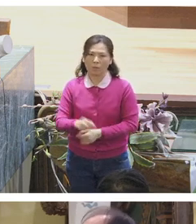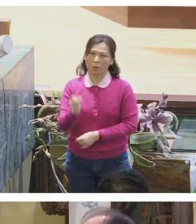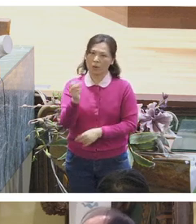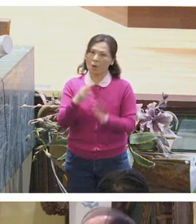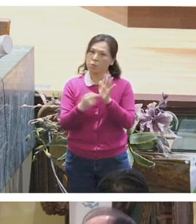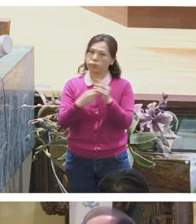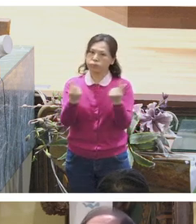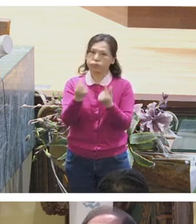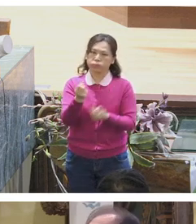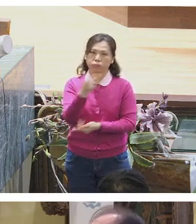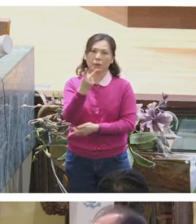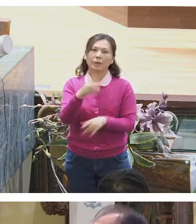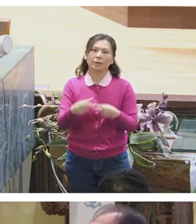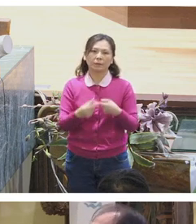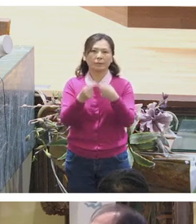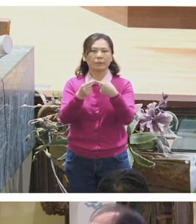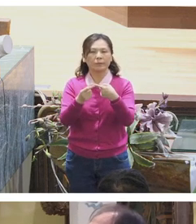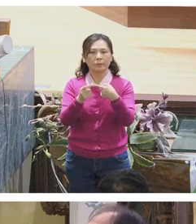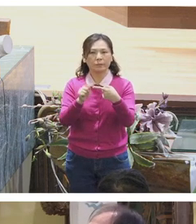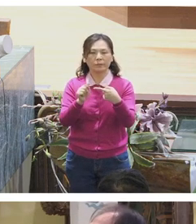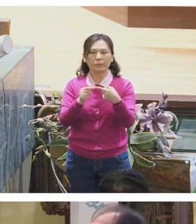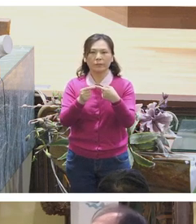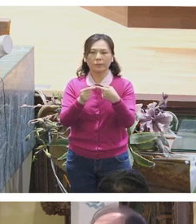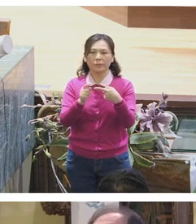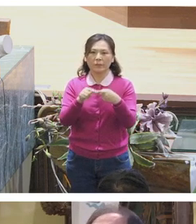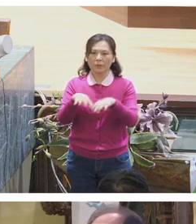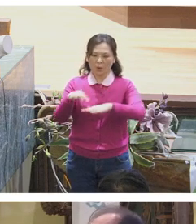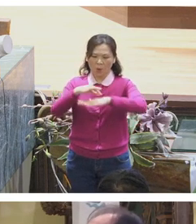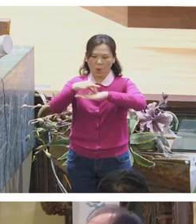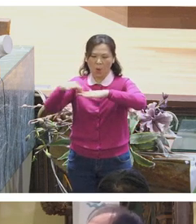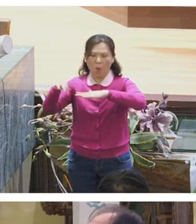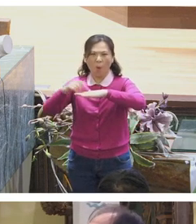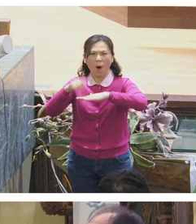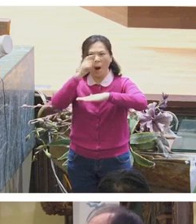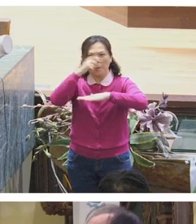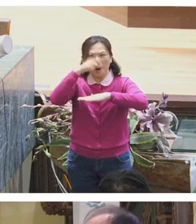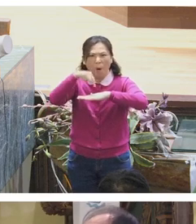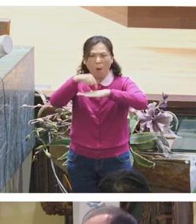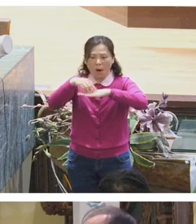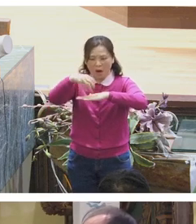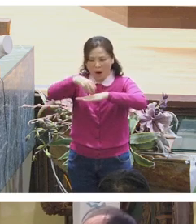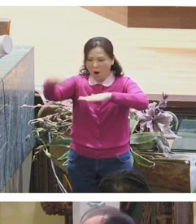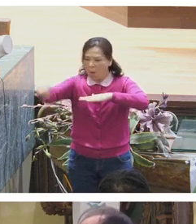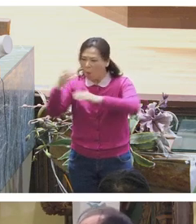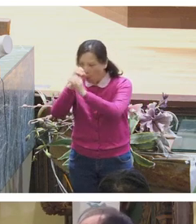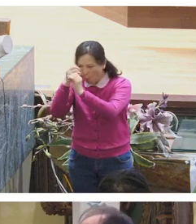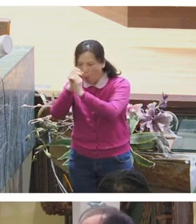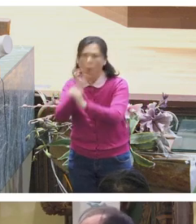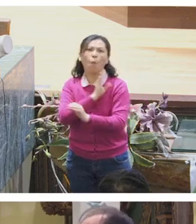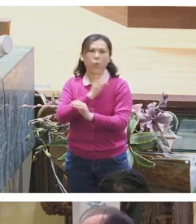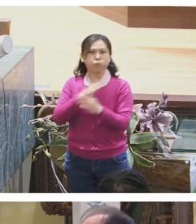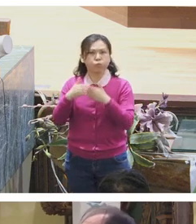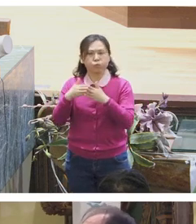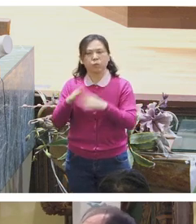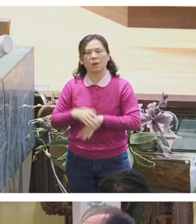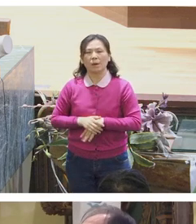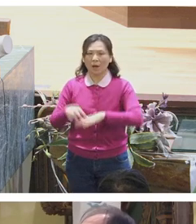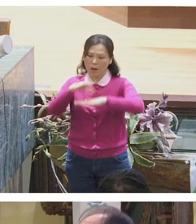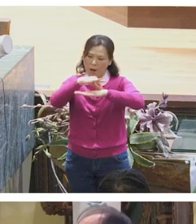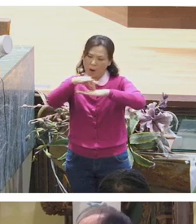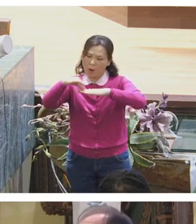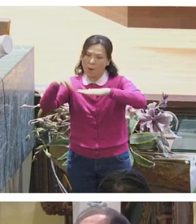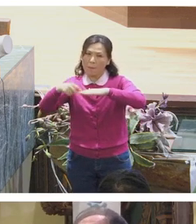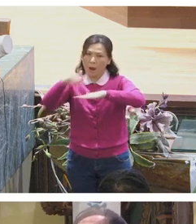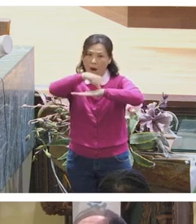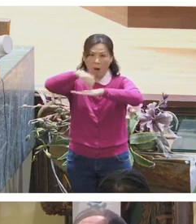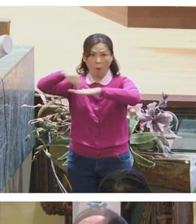例。第一个，表土受到污染，当然要检测表土，而且表土是用来